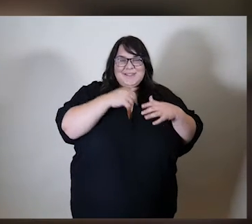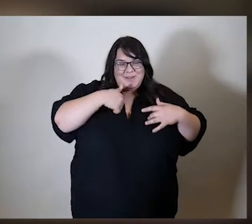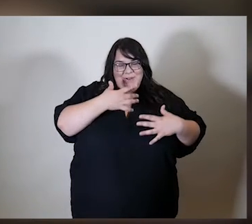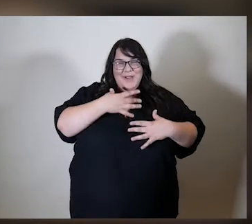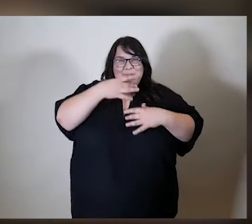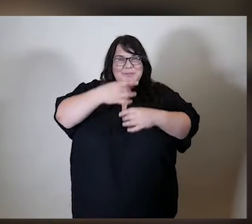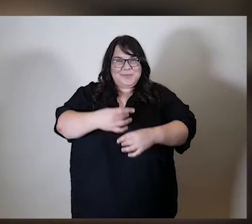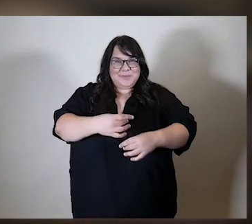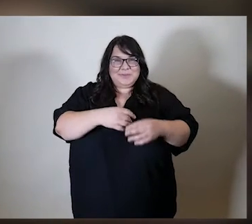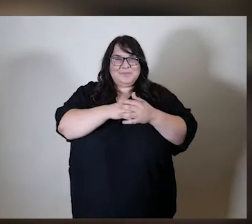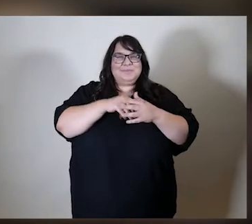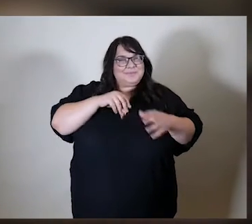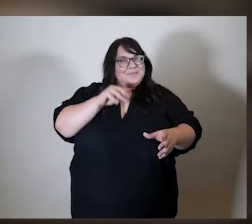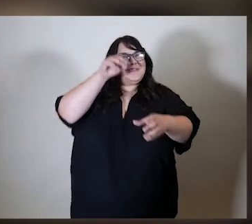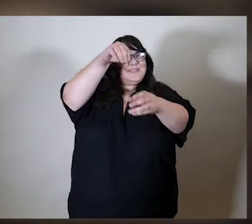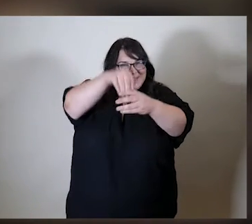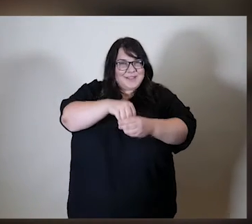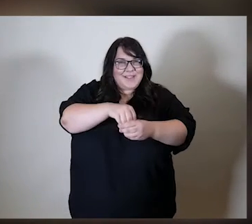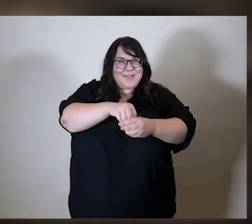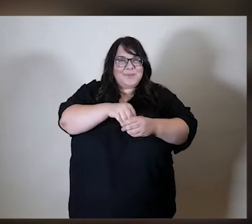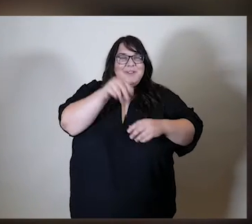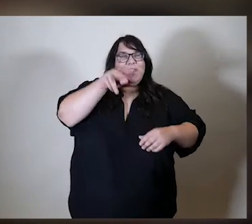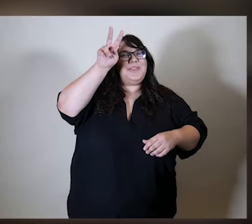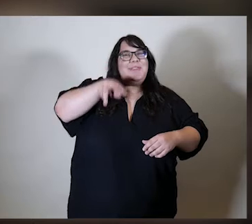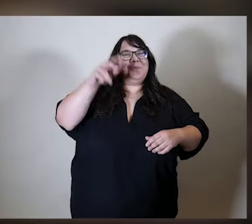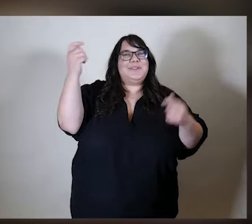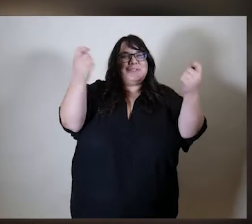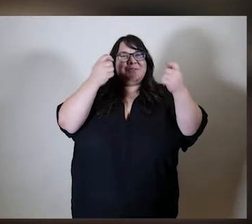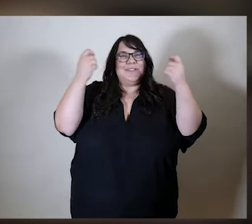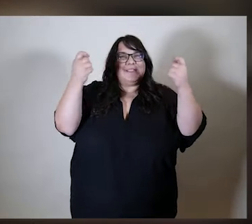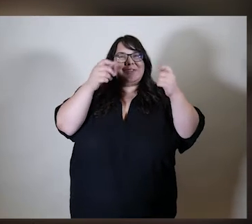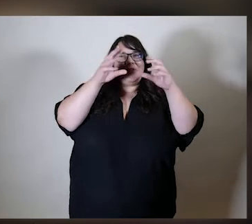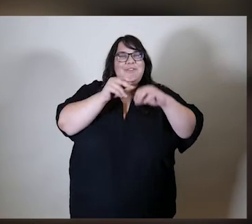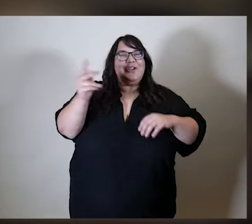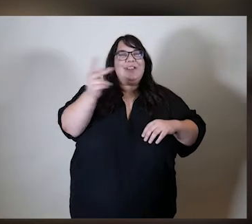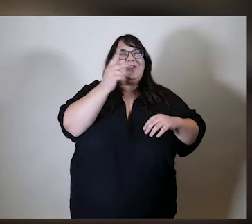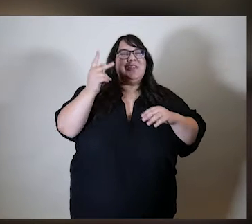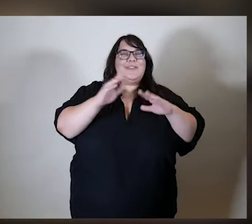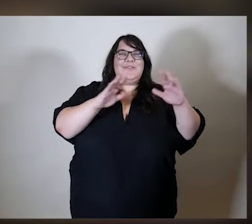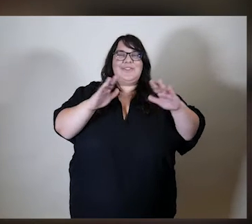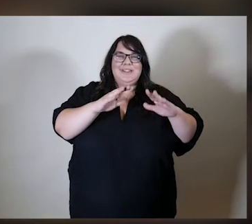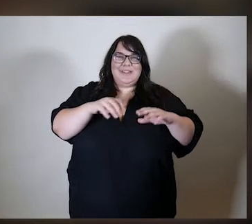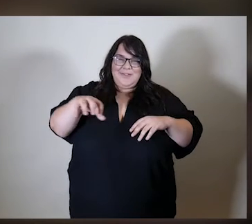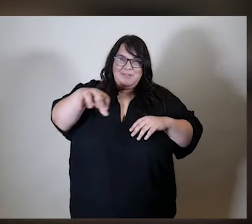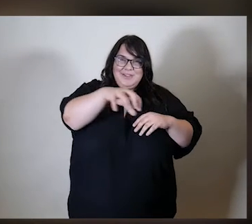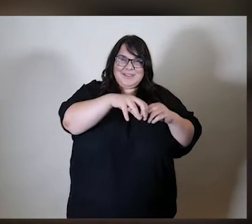οποίον και εκπροσωπώ, συμμετέχουμε στο Διήμερο Φεστιβάλ Φορέων Κοινωνικής